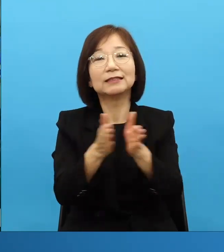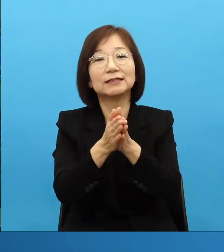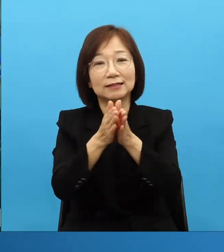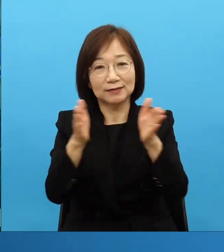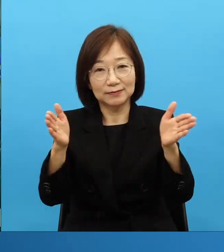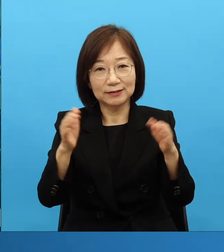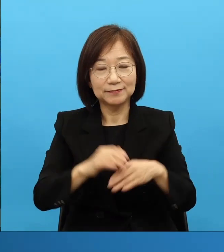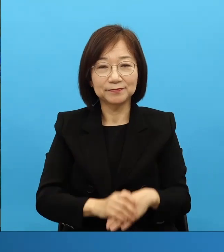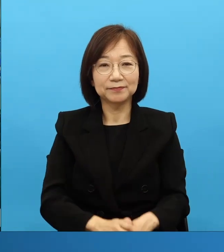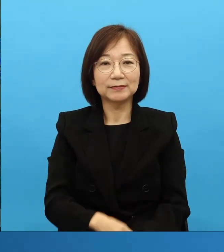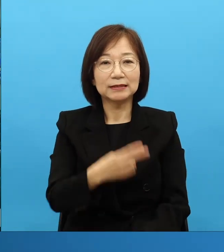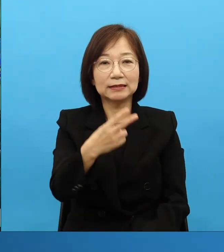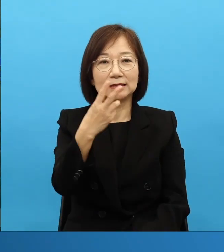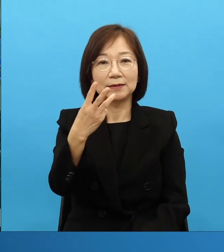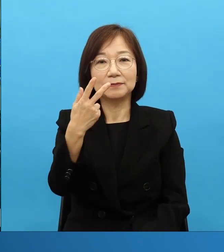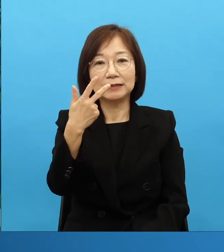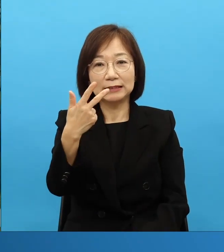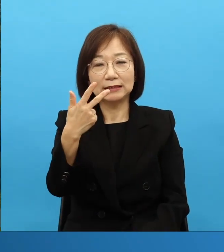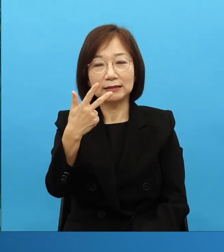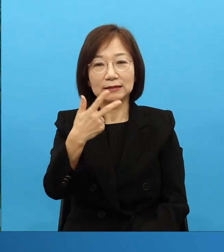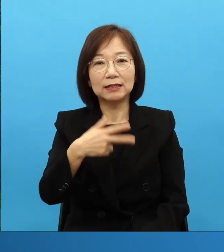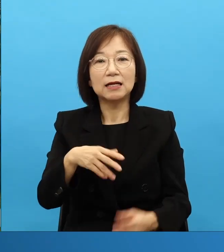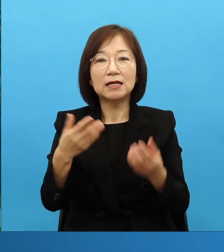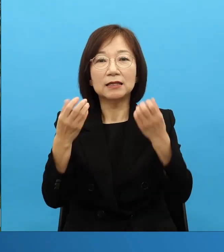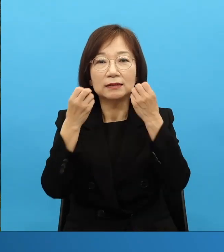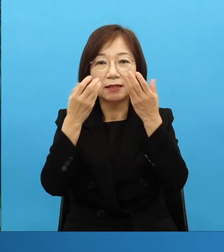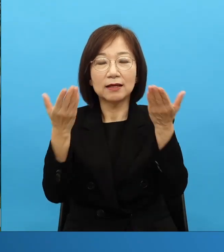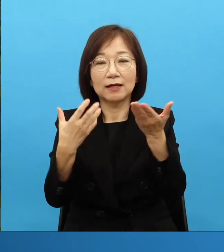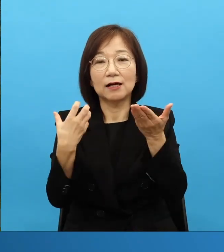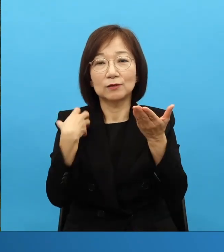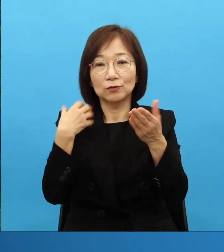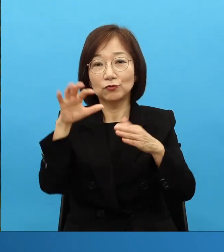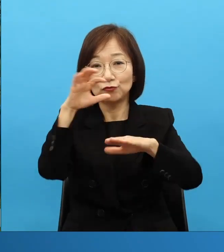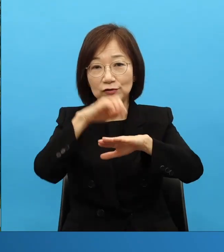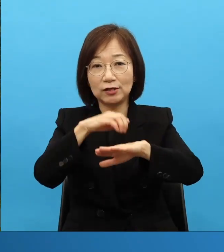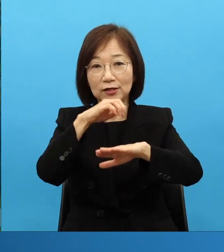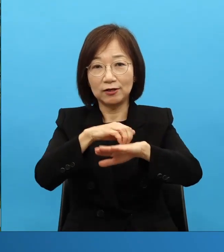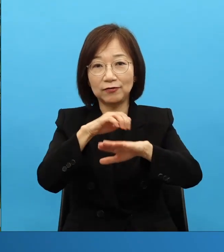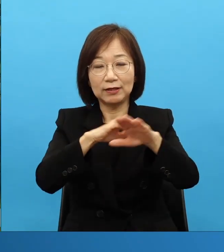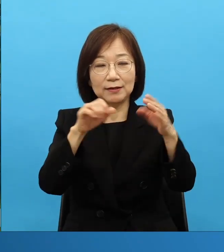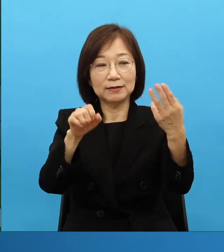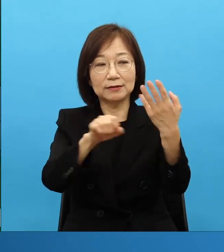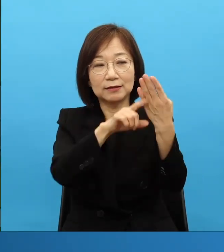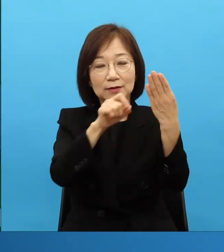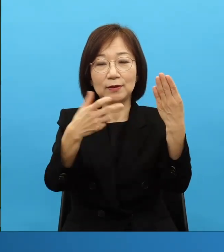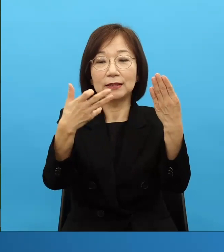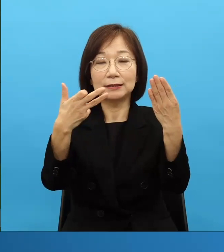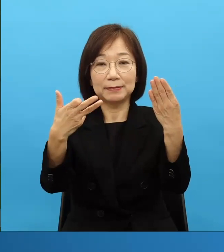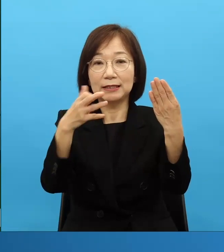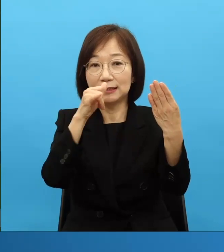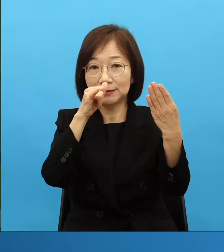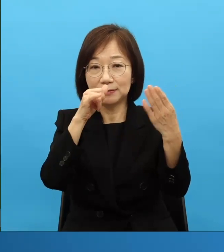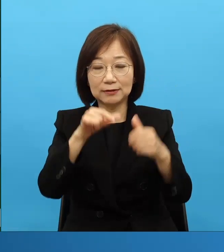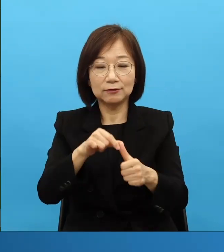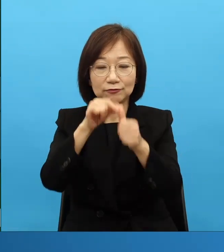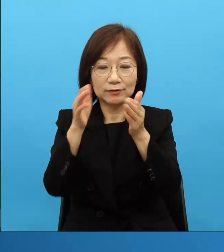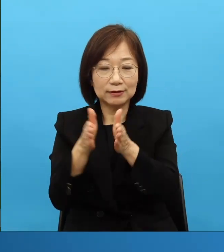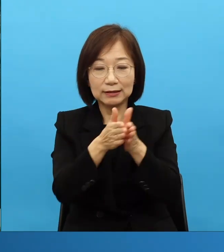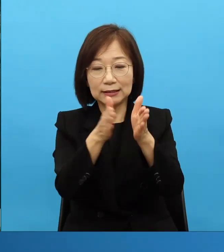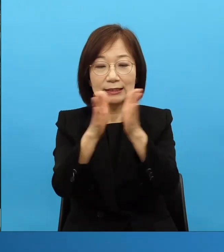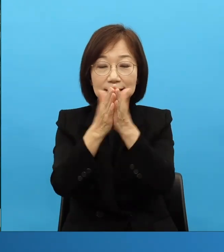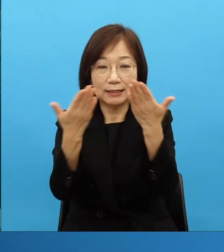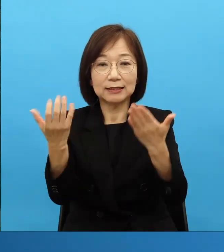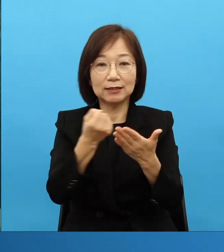237 새가족 현장 사역자 훈련이 오는 4월 18일 덕평 RUTC에서 열립니다. 구원의 길을 교재로